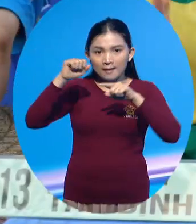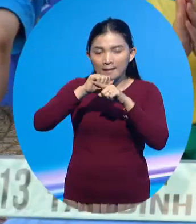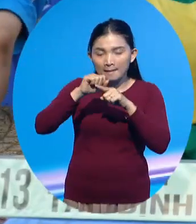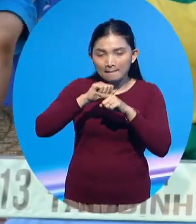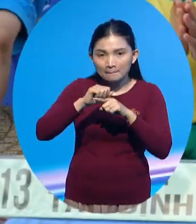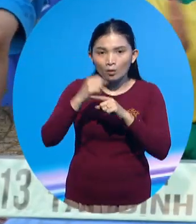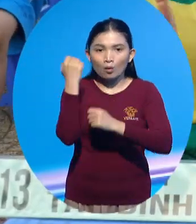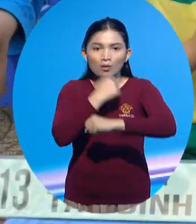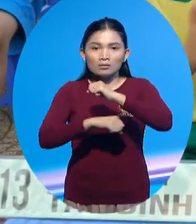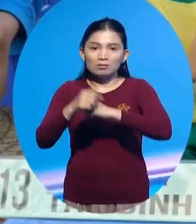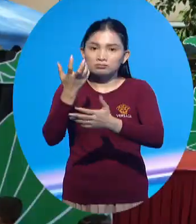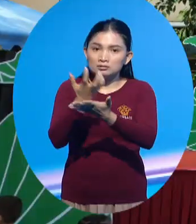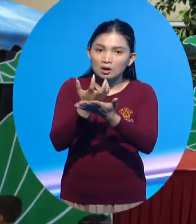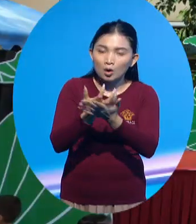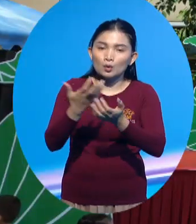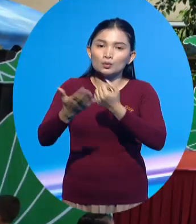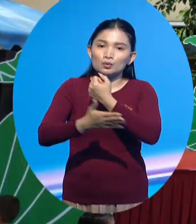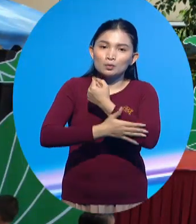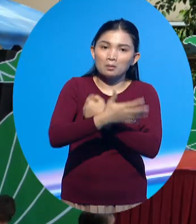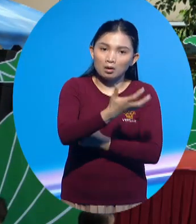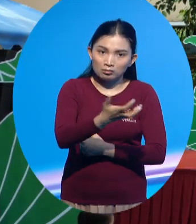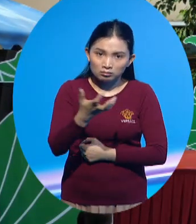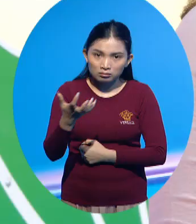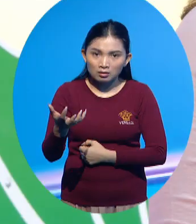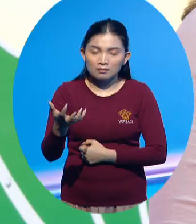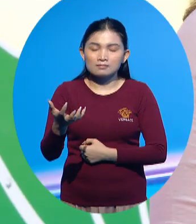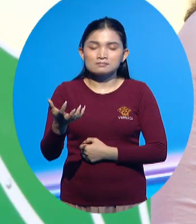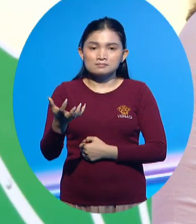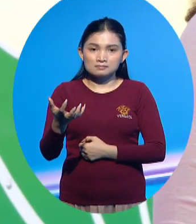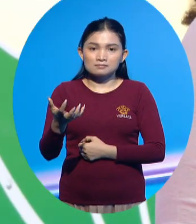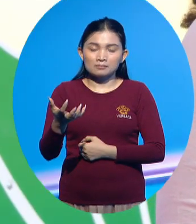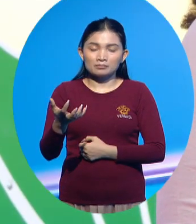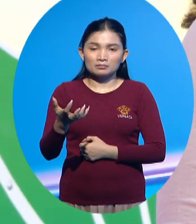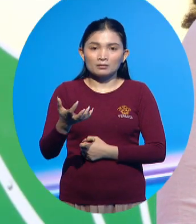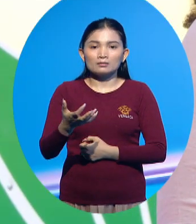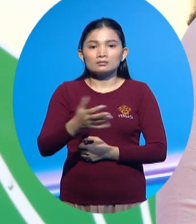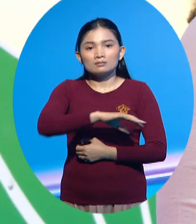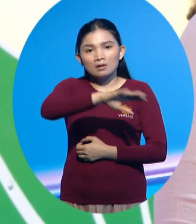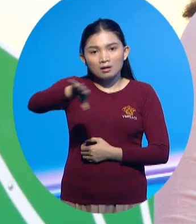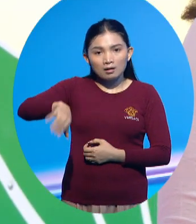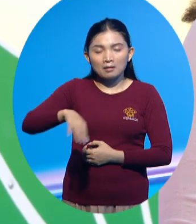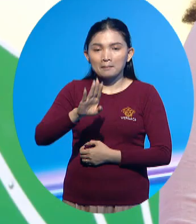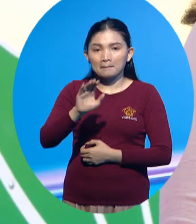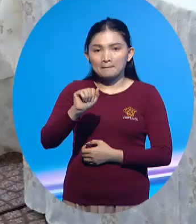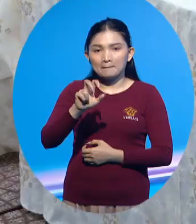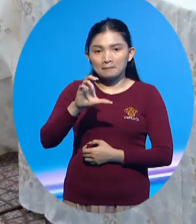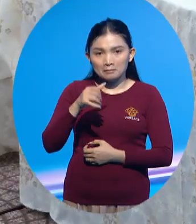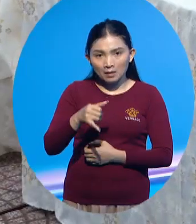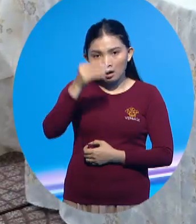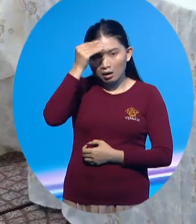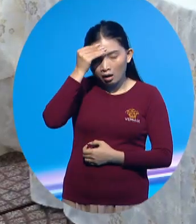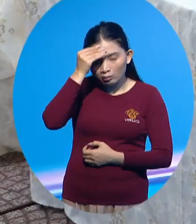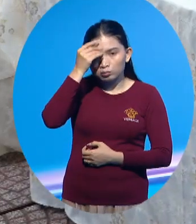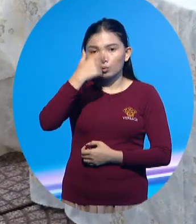cộng đồng. Qua đó tạo phong trào thi đua sôi nổi thiết thực cho học sinh các bậc học trên địa bàn quận 1, đưa nội dung thi đua thực hiện 5 điều